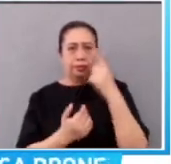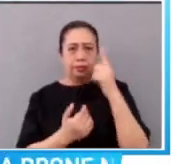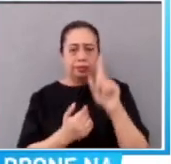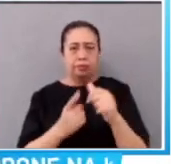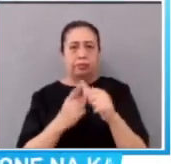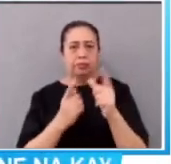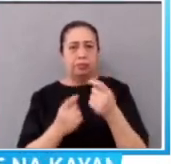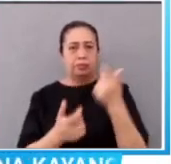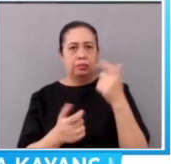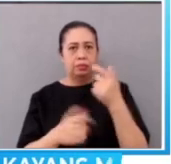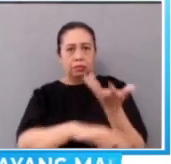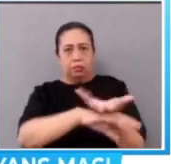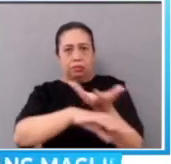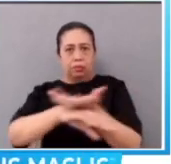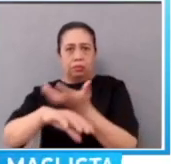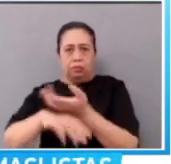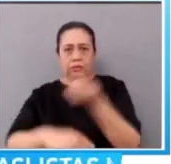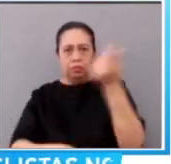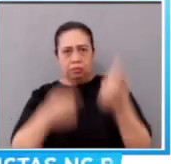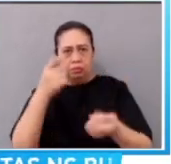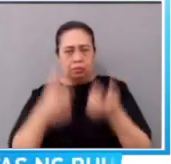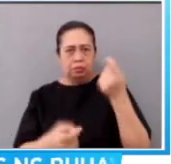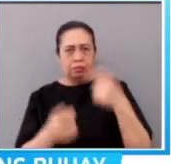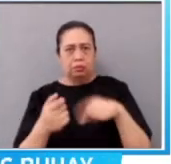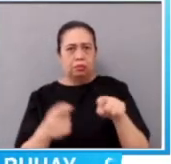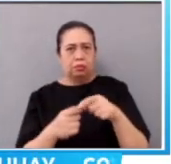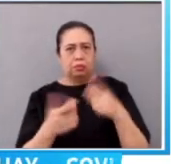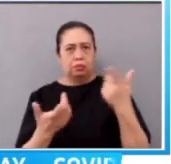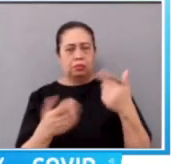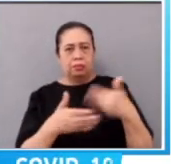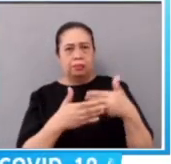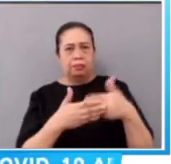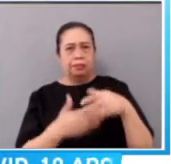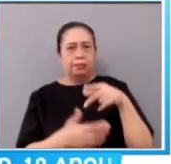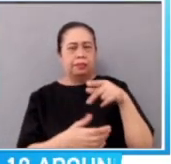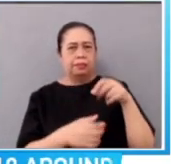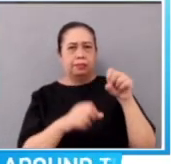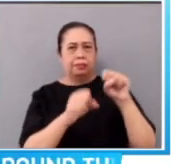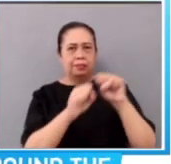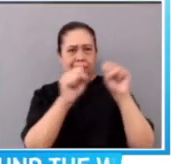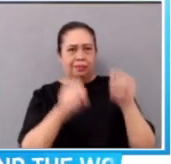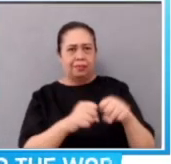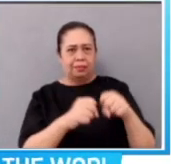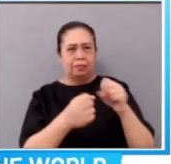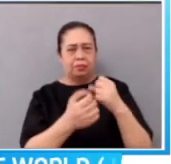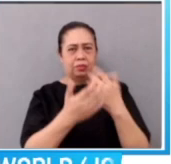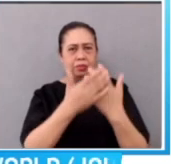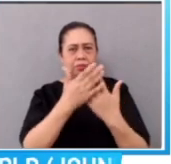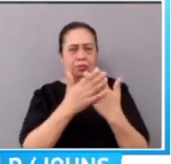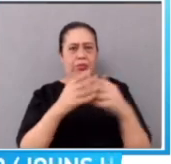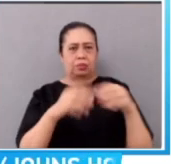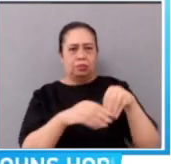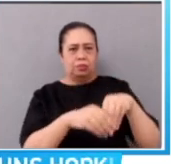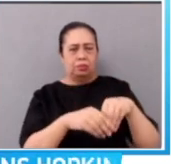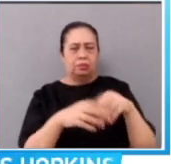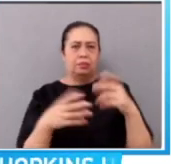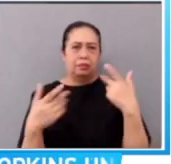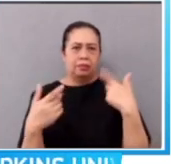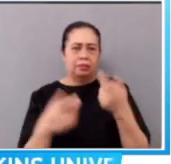informal settlers na malapit po sa ating mga pumping stations para mawala po yung source ng basura. Meron din po